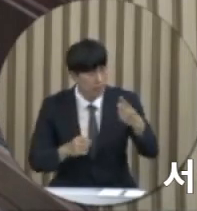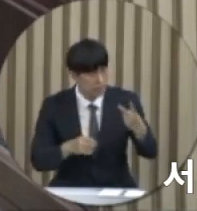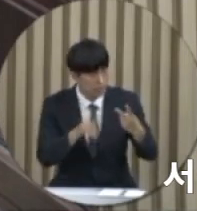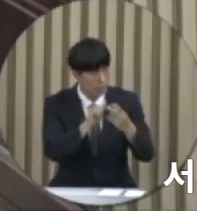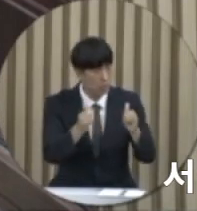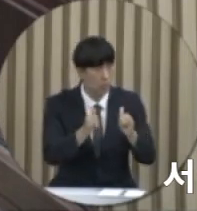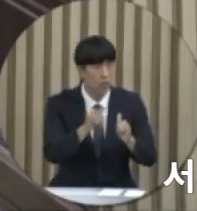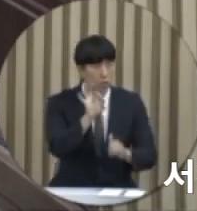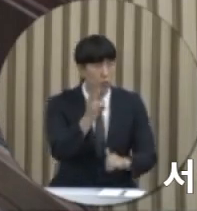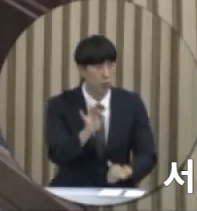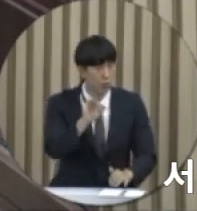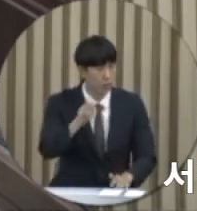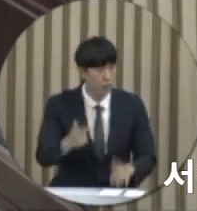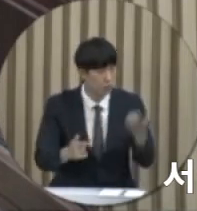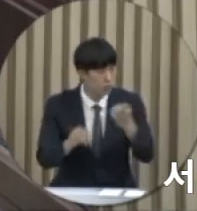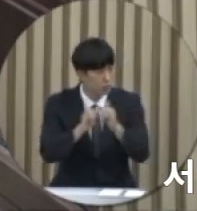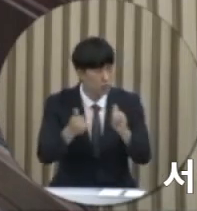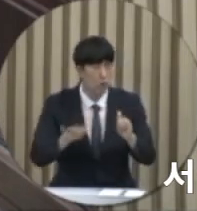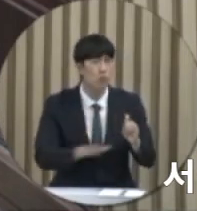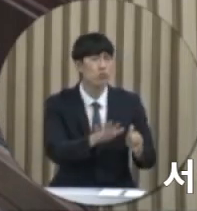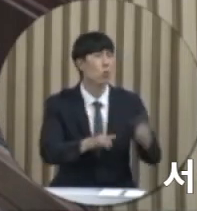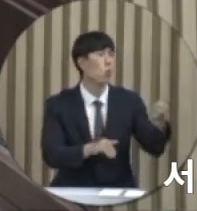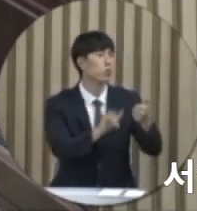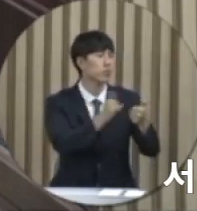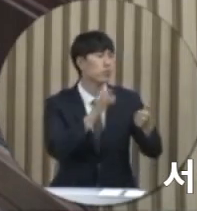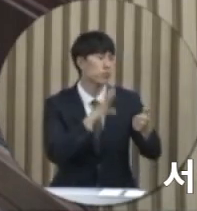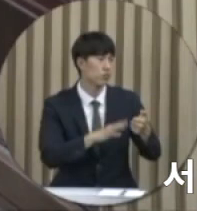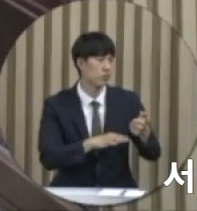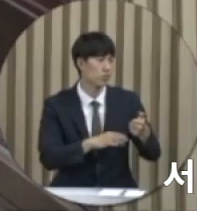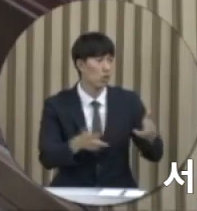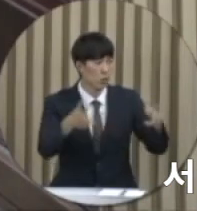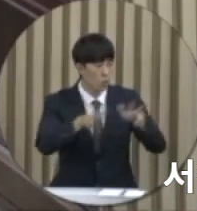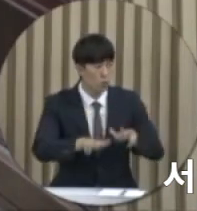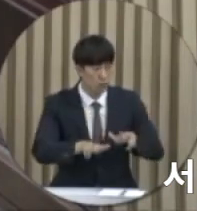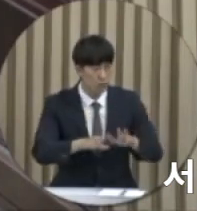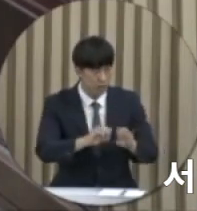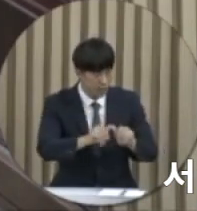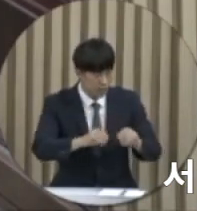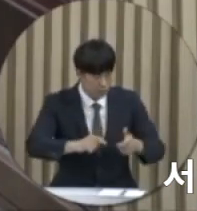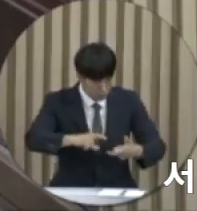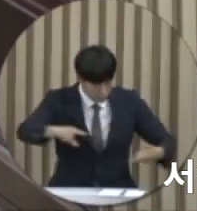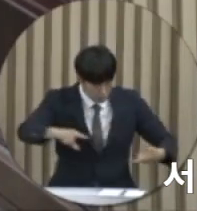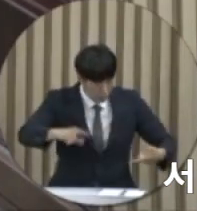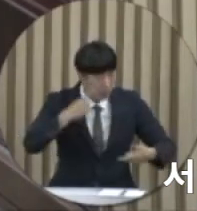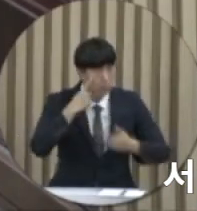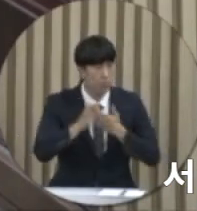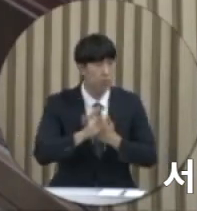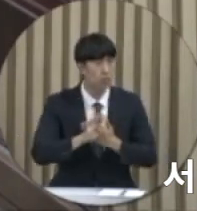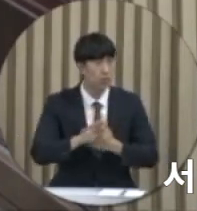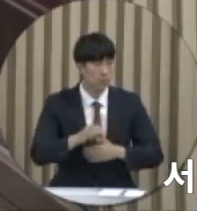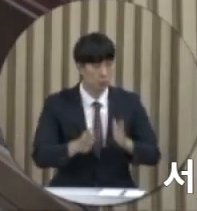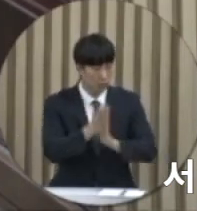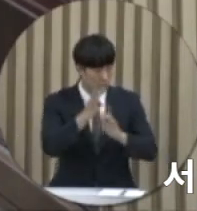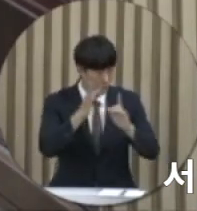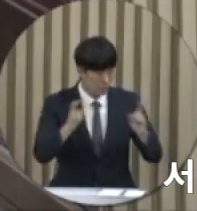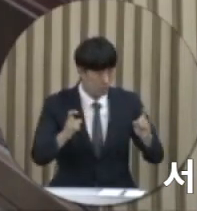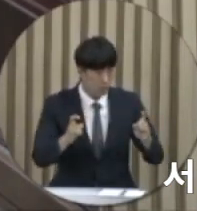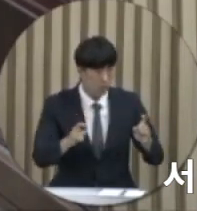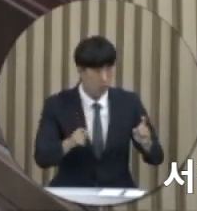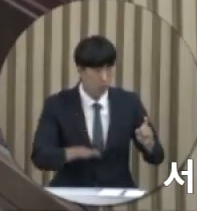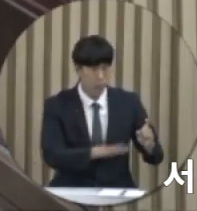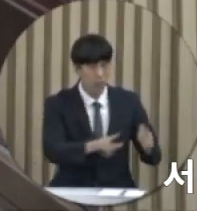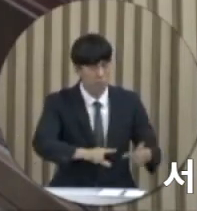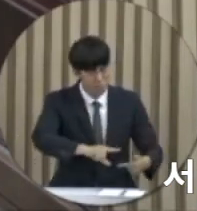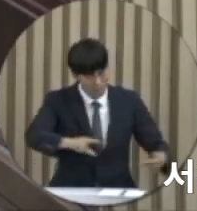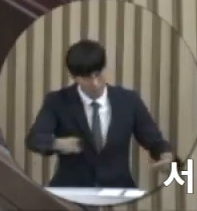용인은 90명, 저희 화성은 52명입니다. 또 공원 녹지 면적을 보게 되면 저희 시가 가장 많은